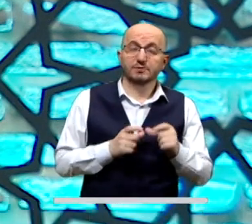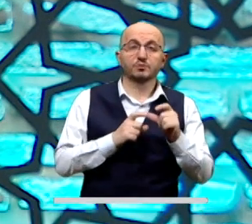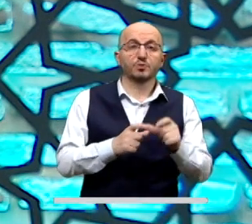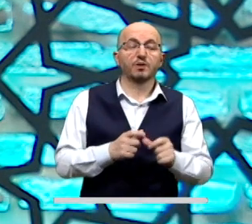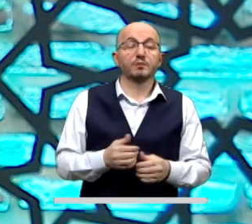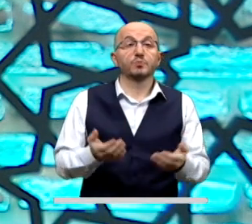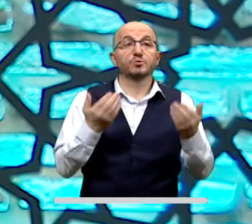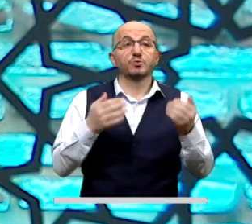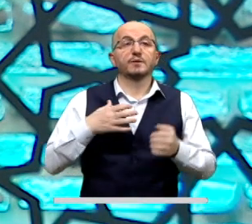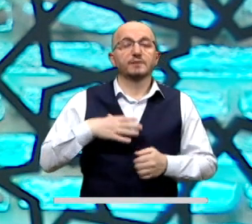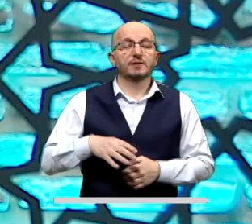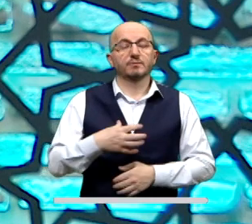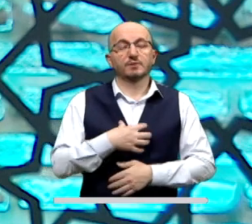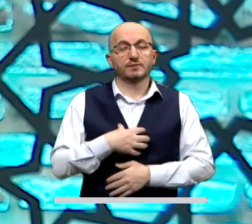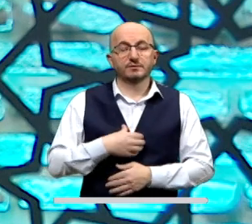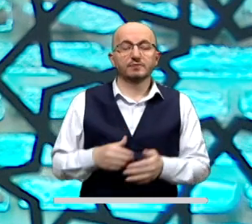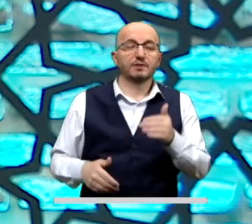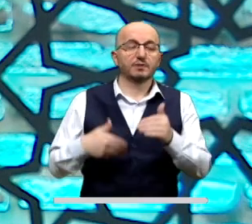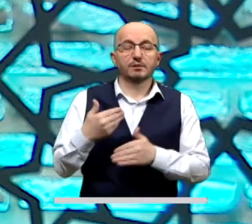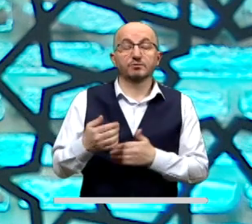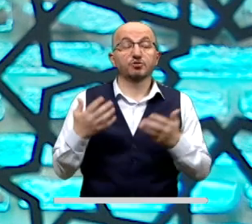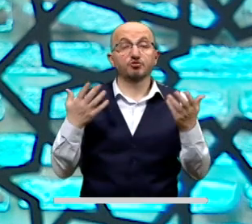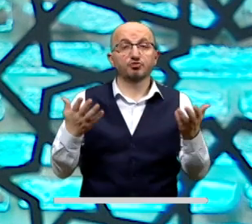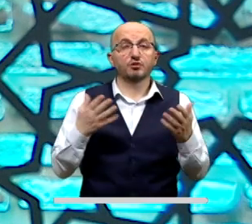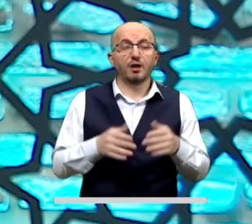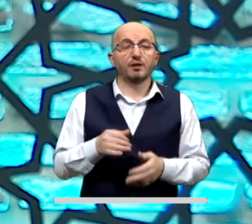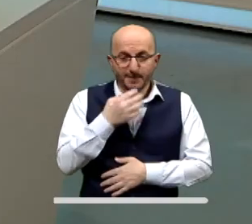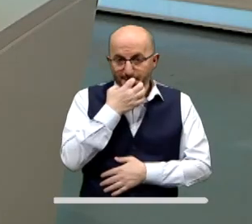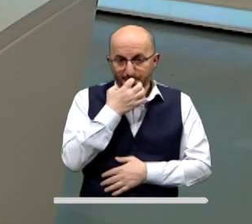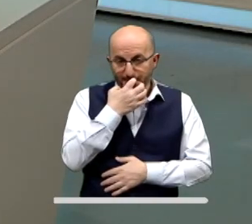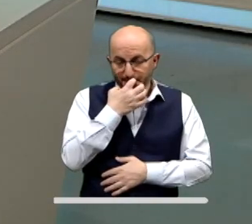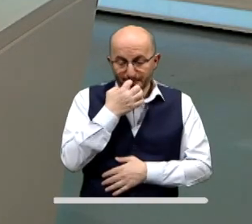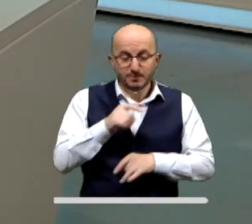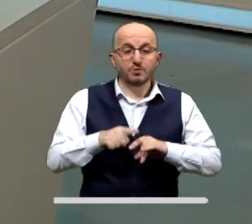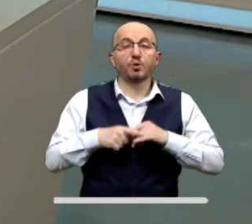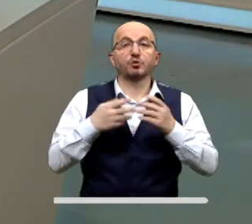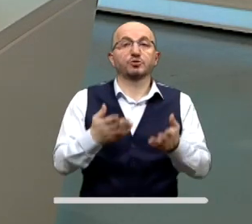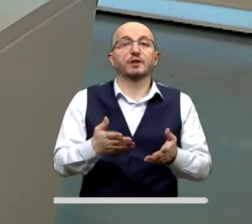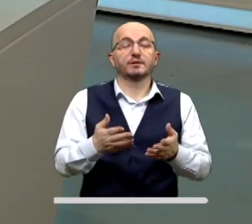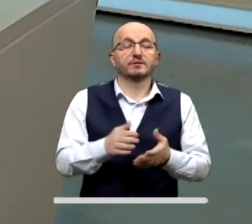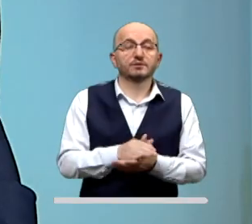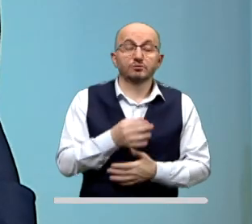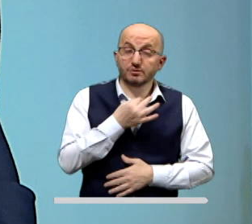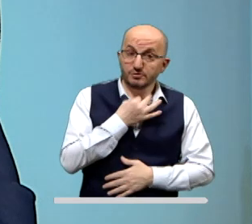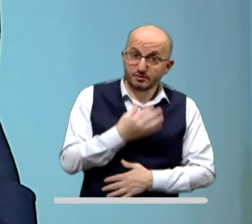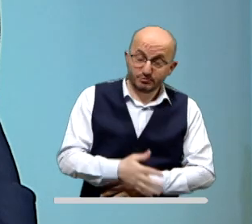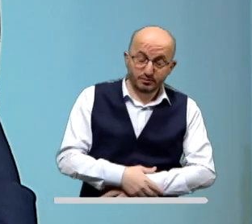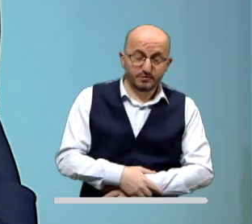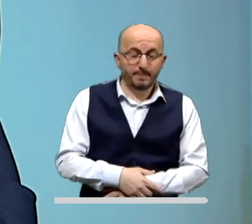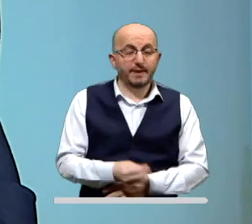dua isteyeyim kendisinden akabinde İnşallah Gaziantep'e gideceğiz Hoş geldiniz hocam Sefa geldiniz